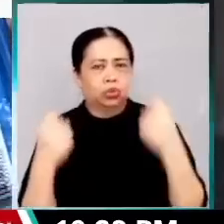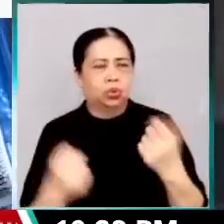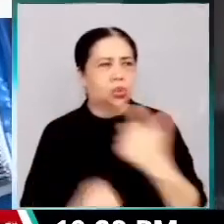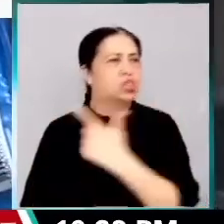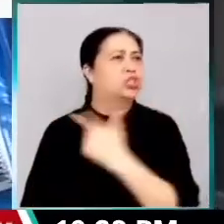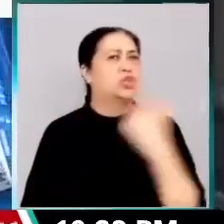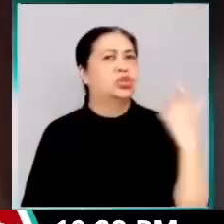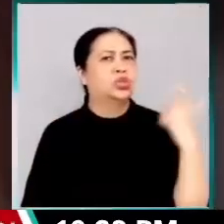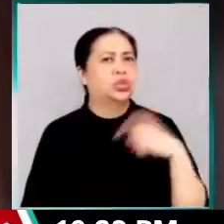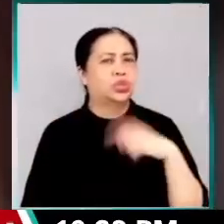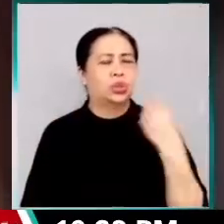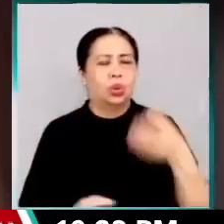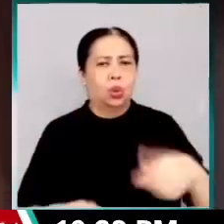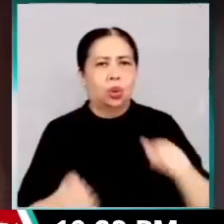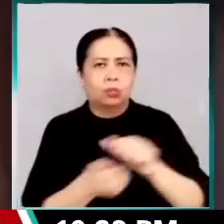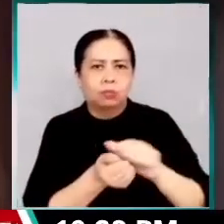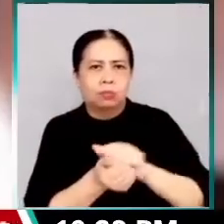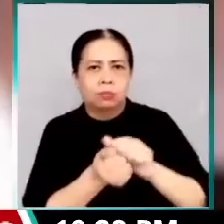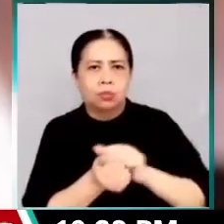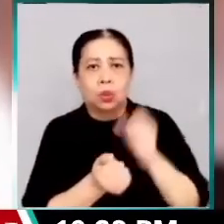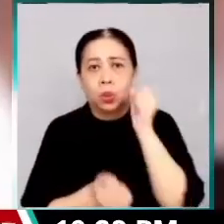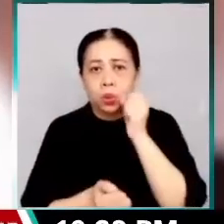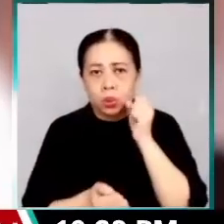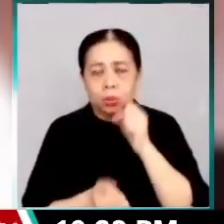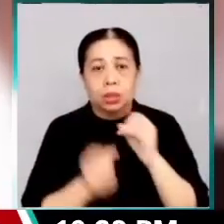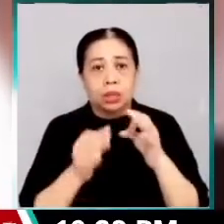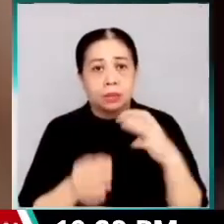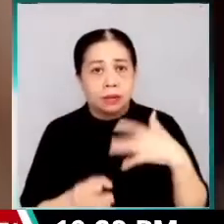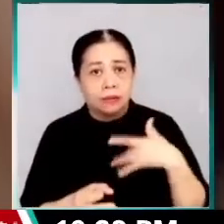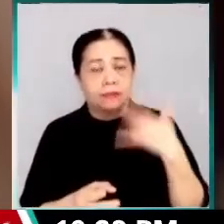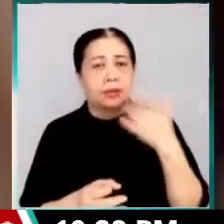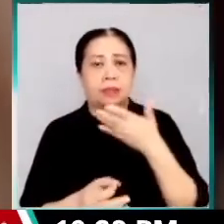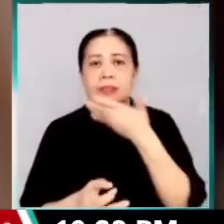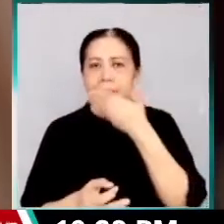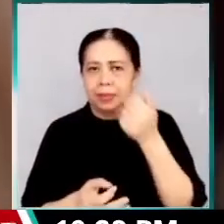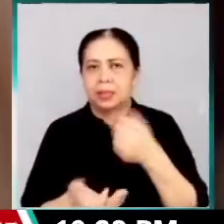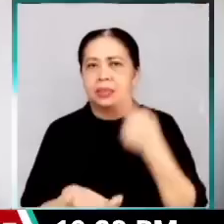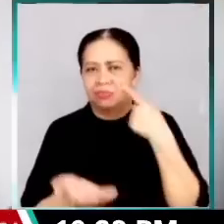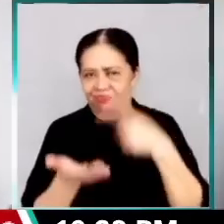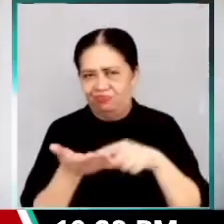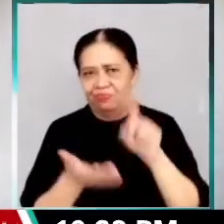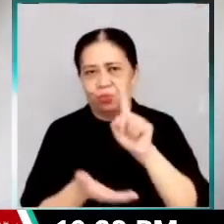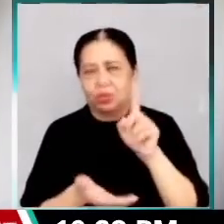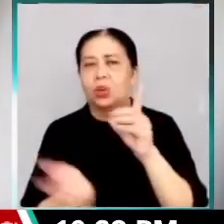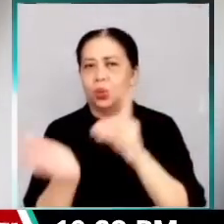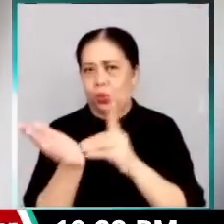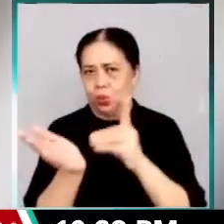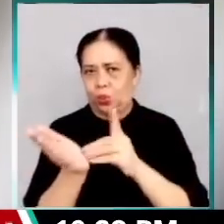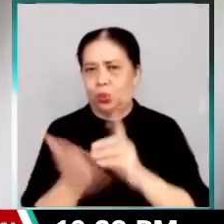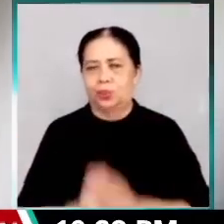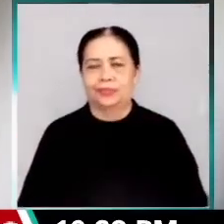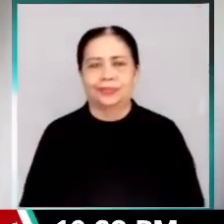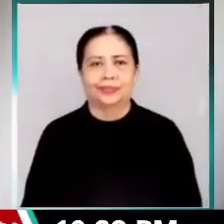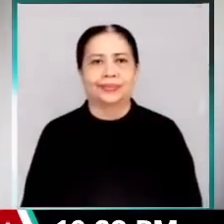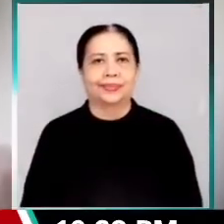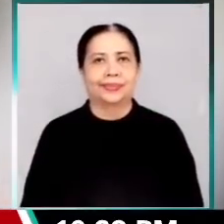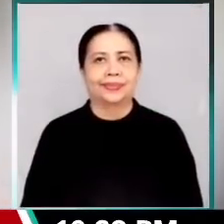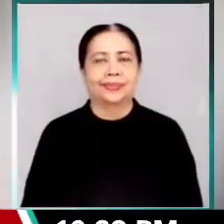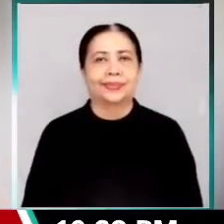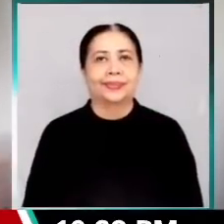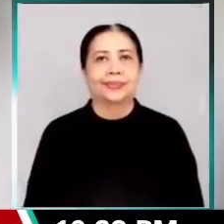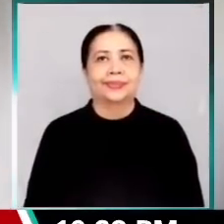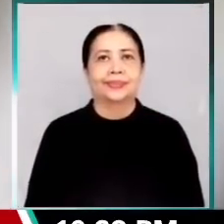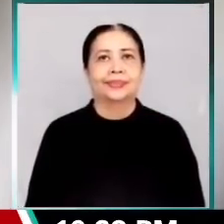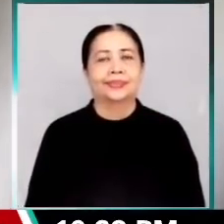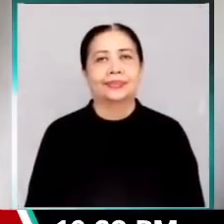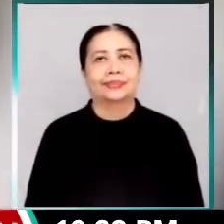fabric softener. At kapag sinumpong, makakabuting magpatingin sa doktor. Katrina Son, nagbabalita para